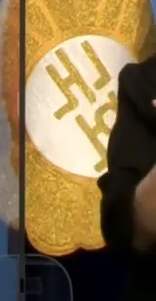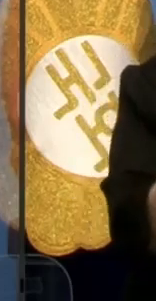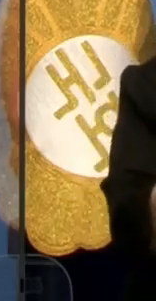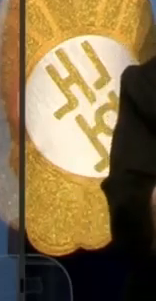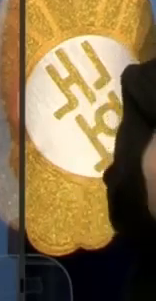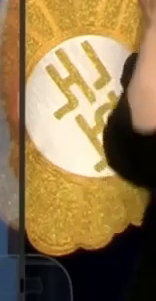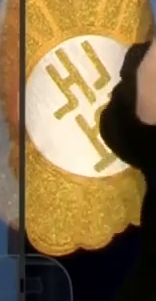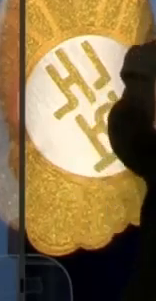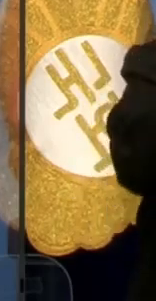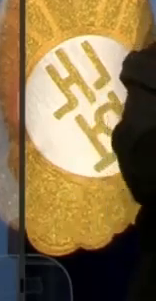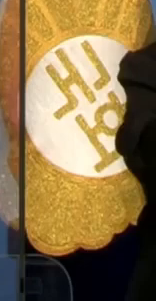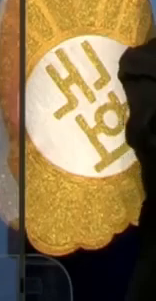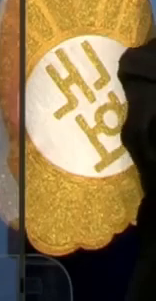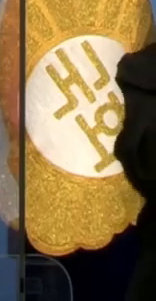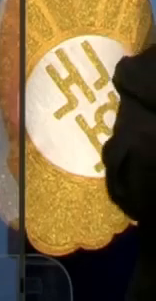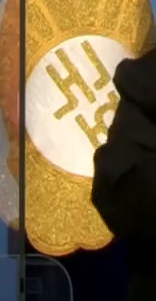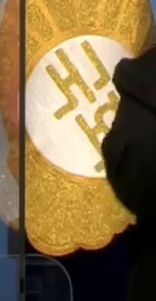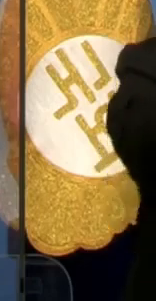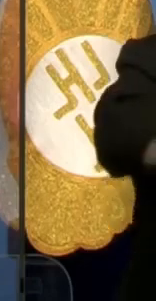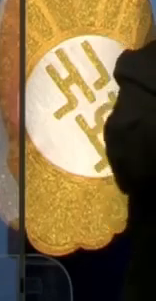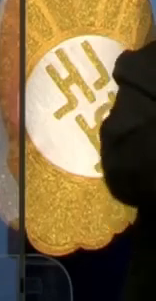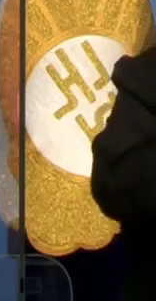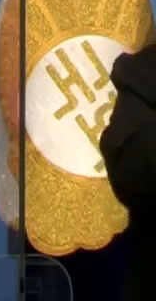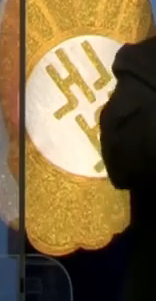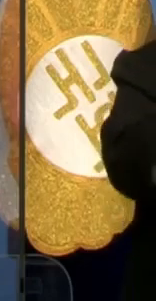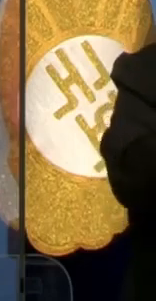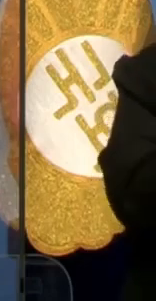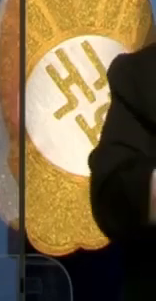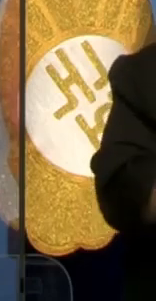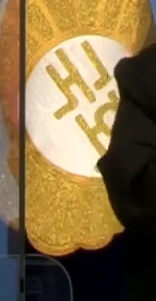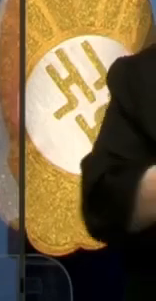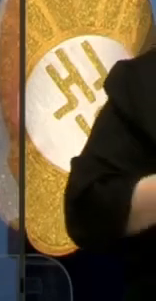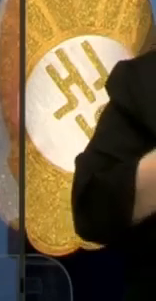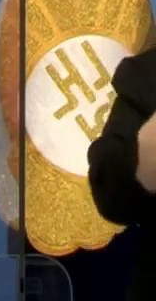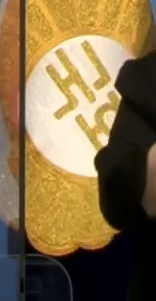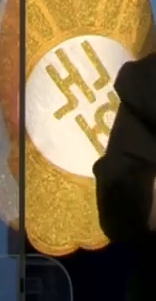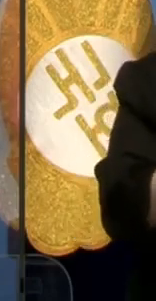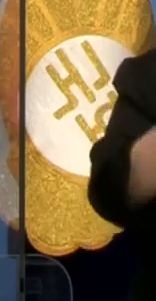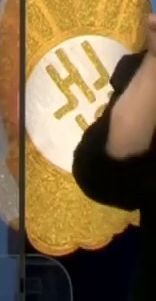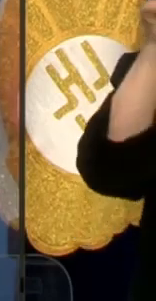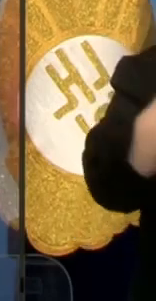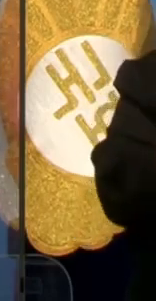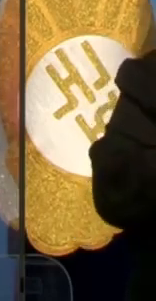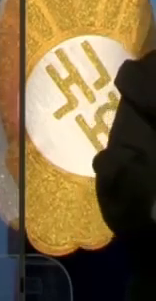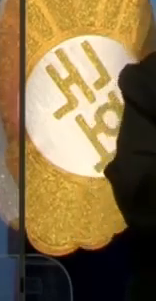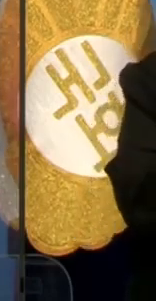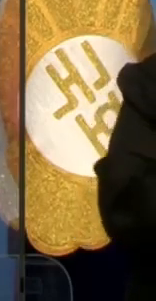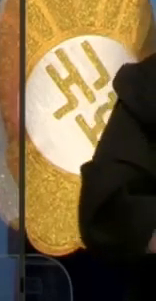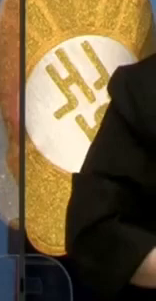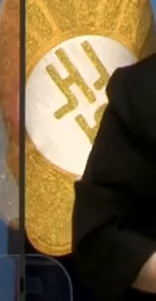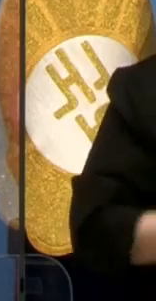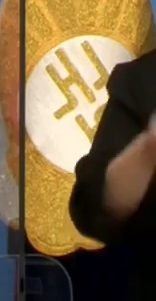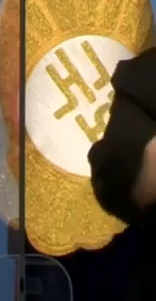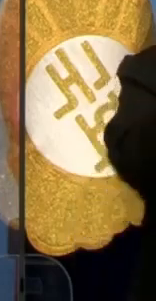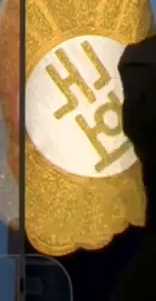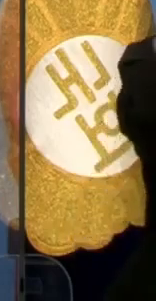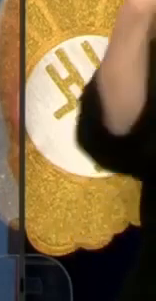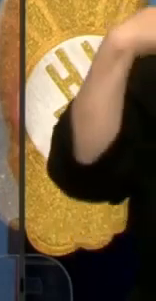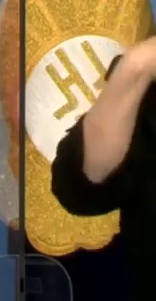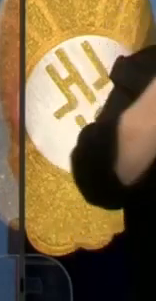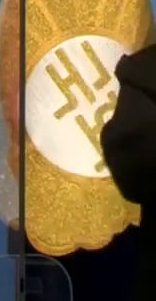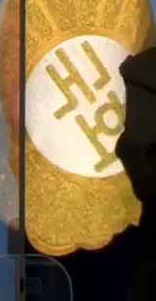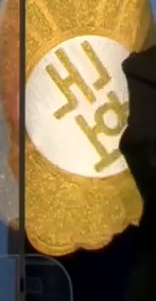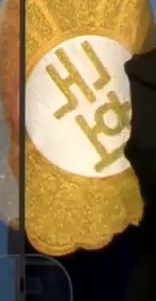대한민국의 헌법 수호와 자유민주주의 창달에 헌신할 것을 다짐했습니다. 문재인 정권은